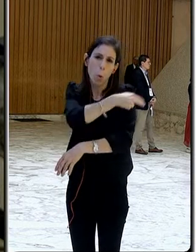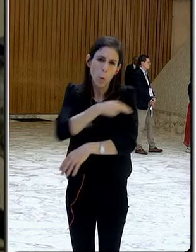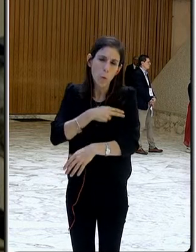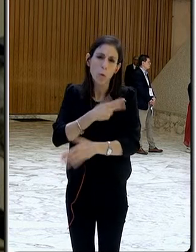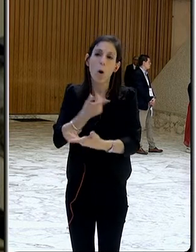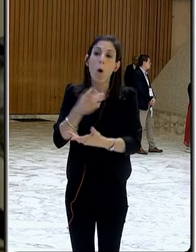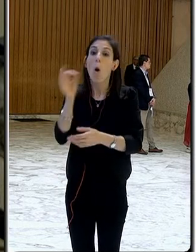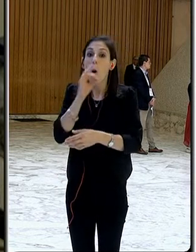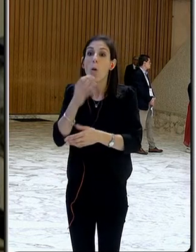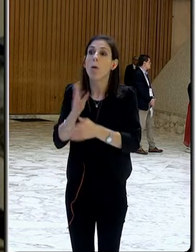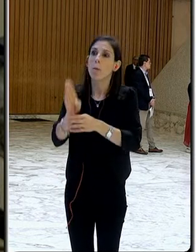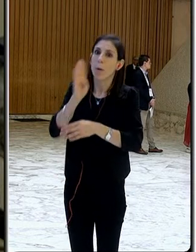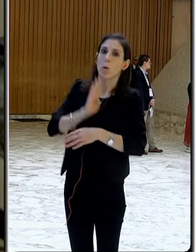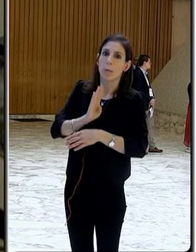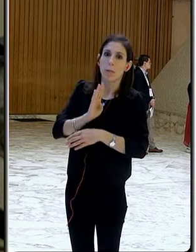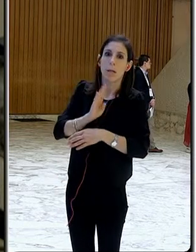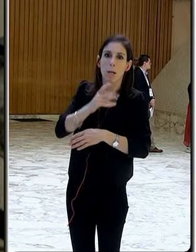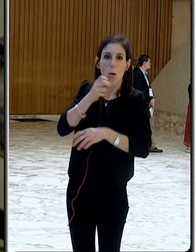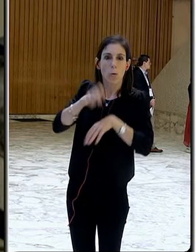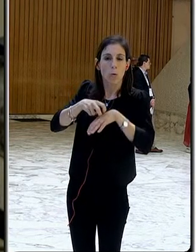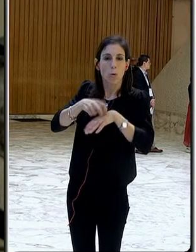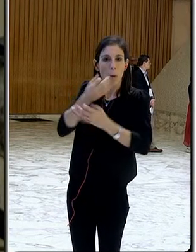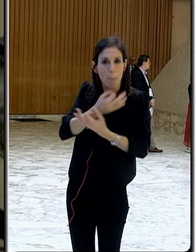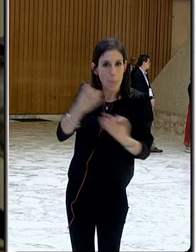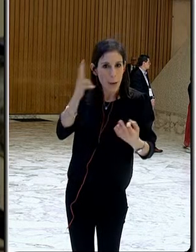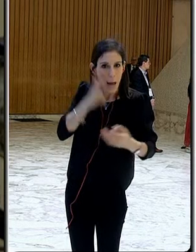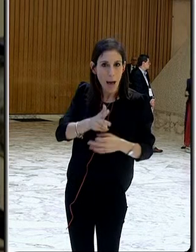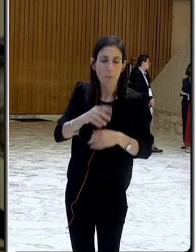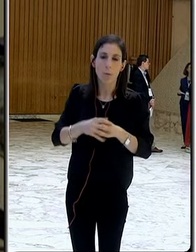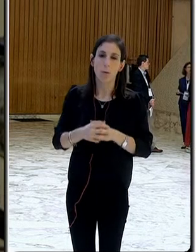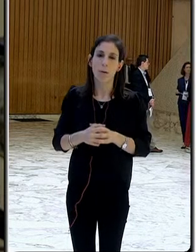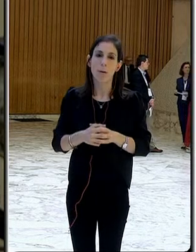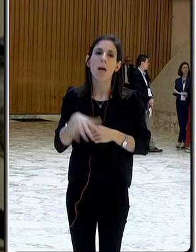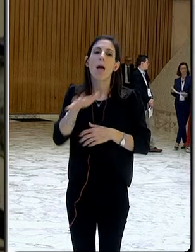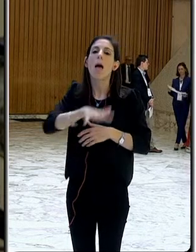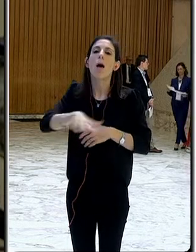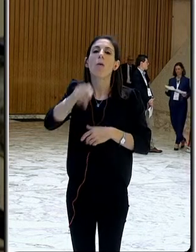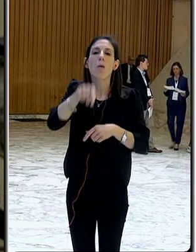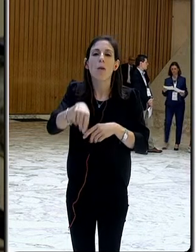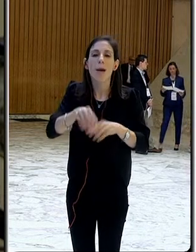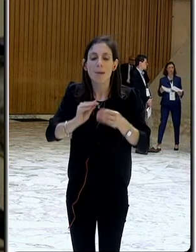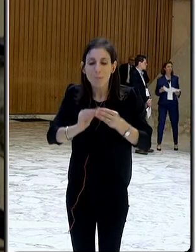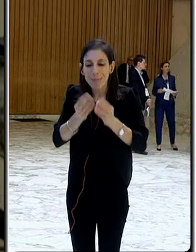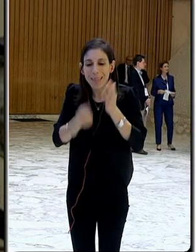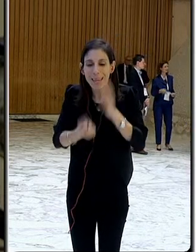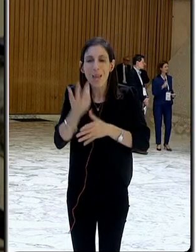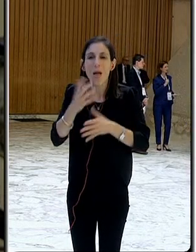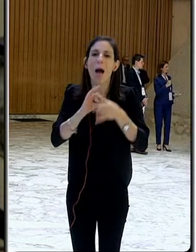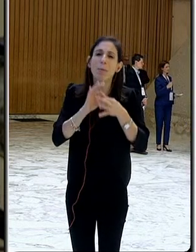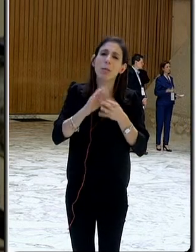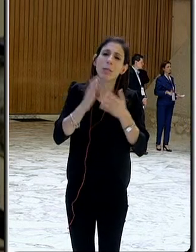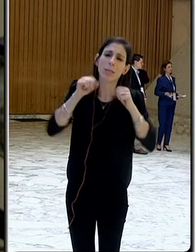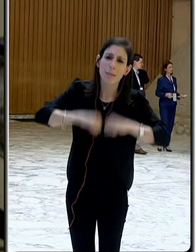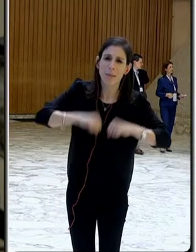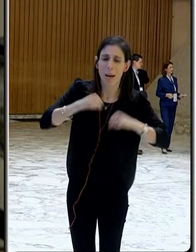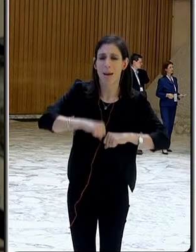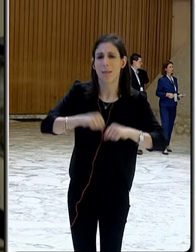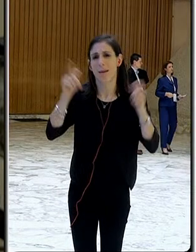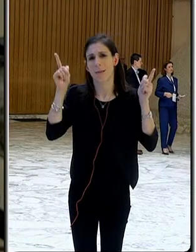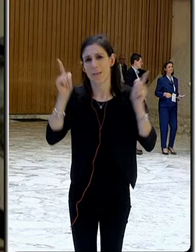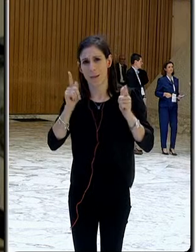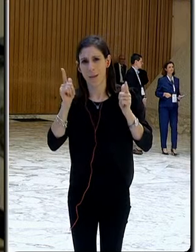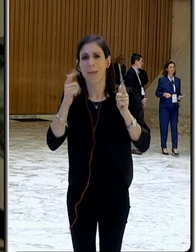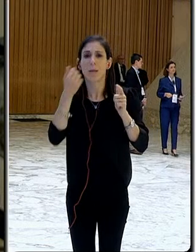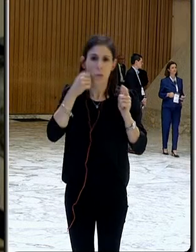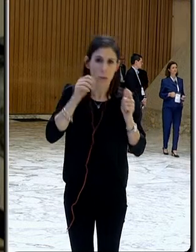vivre la charité. Elle est un lieu où se tissent des amitiés saines et saintes, non seulement entre parents, mais aussi entre